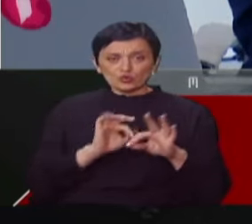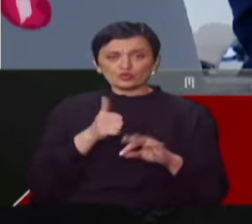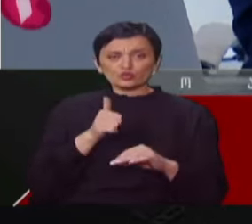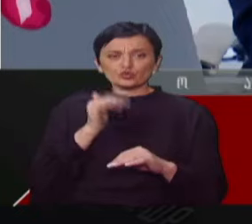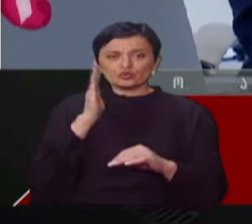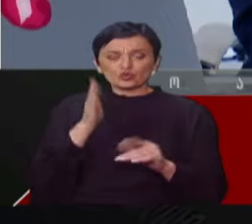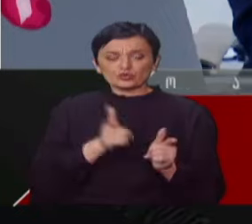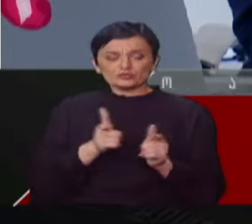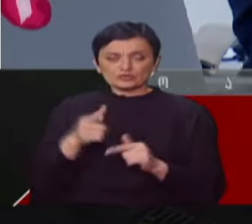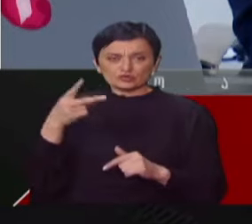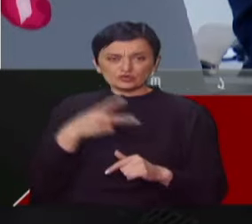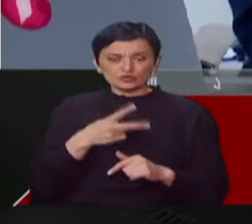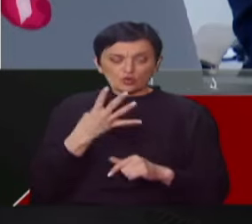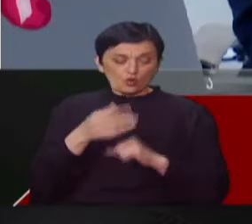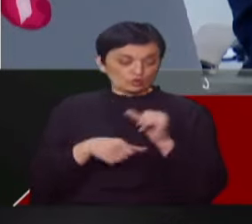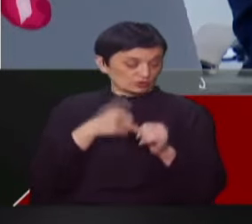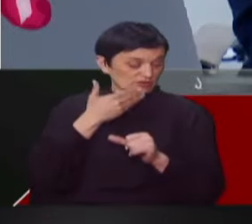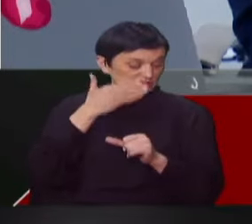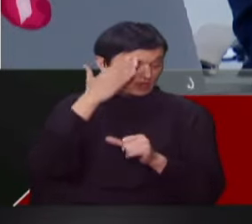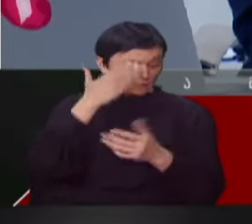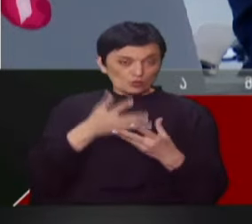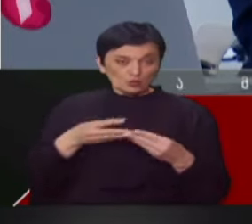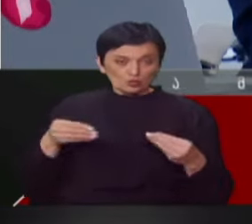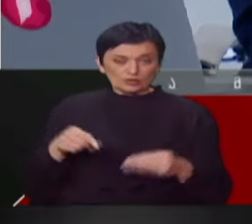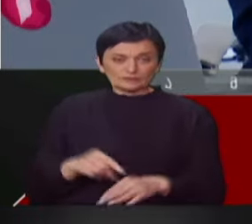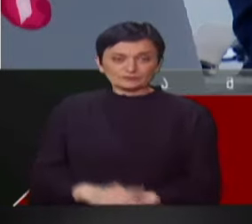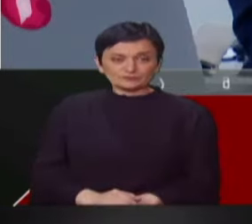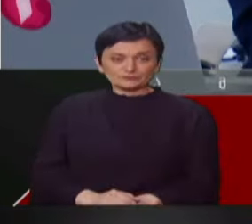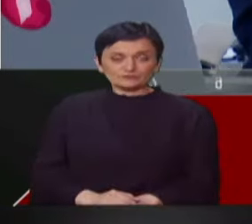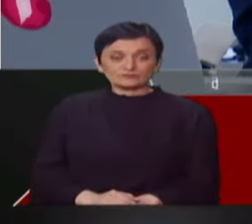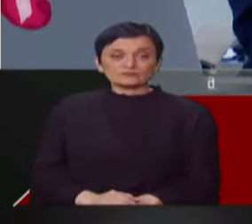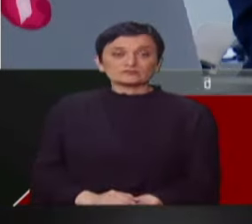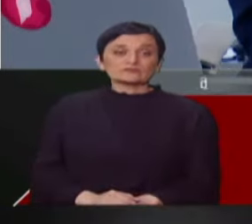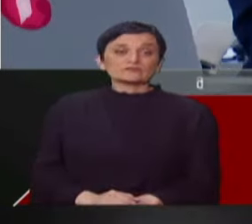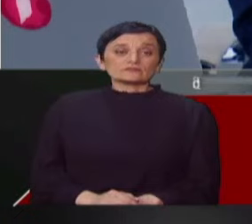იქნება სამზადისი 2024 წლის ზაფხულის სეზონისთვის?